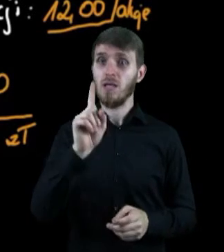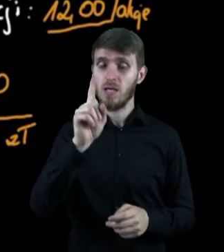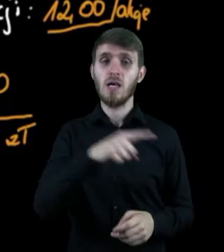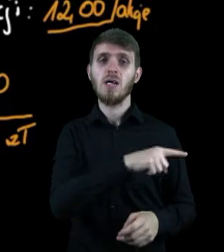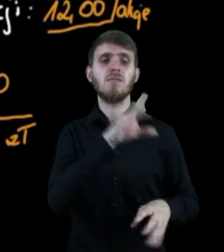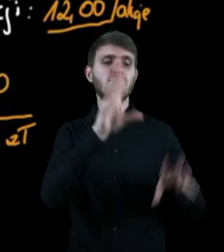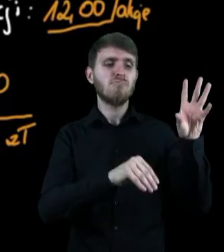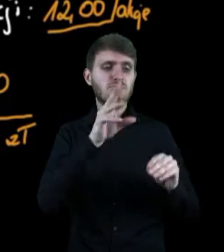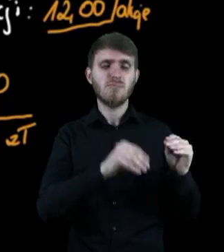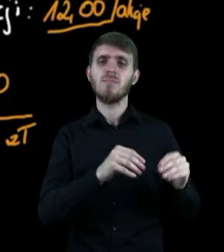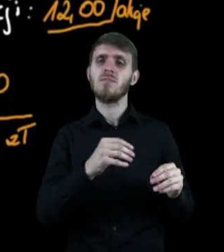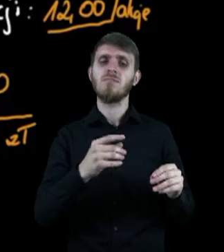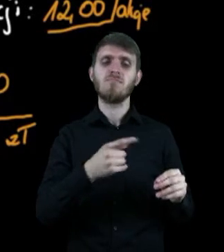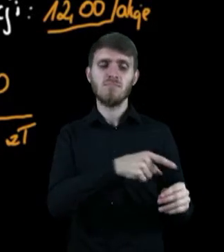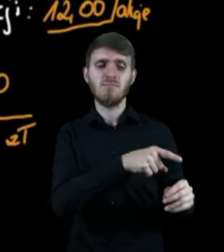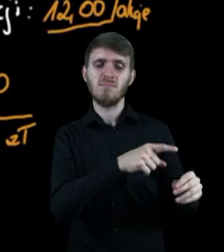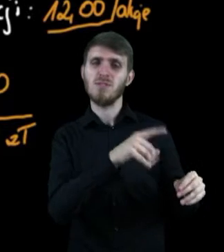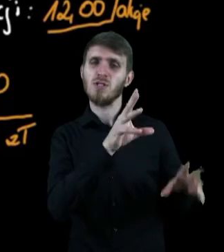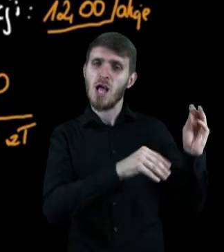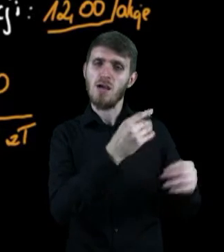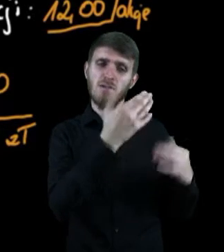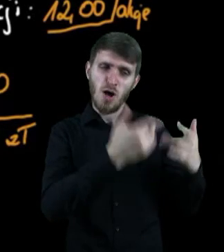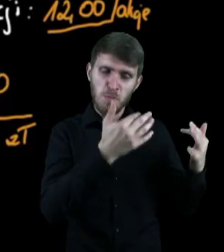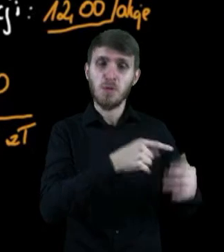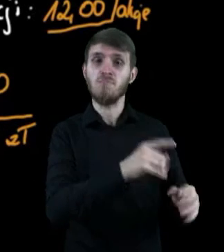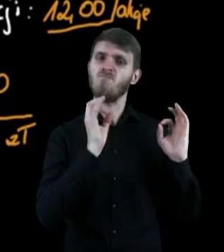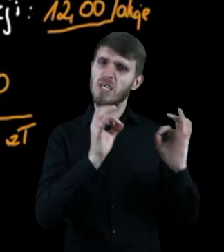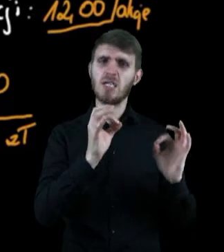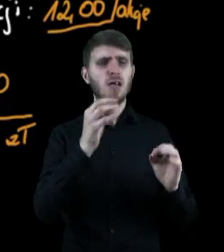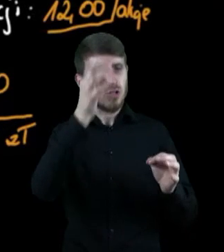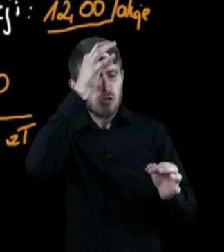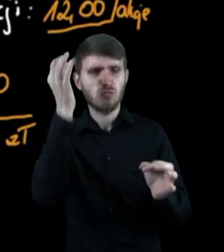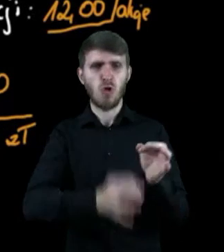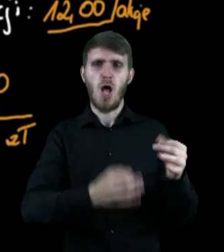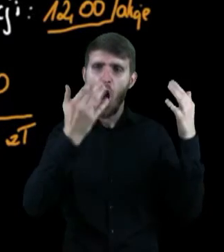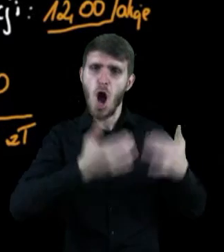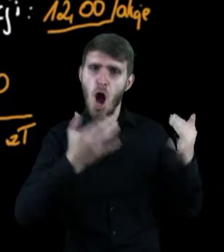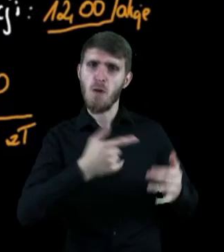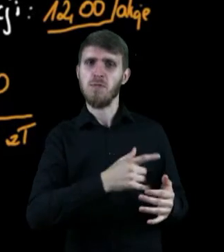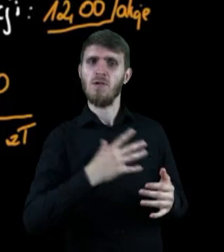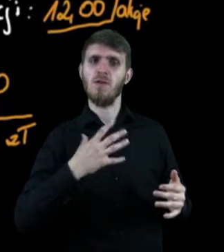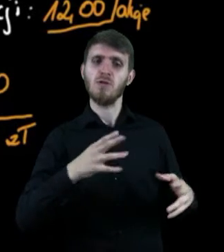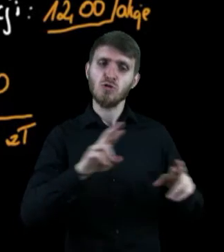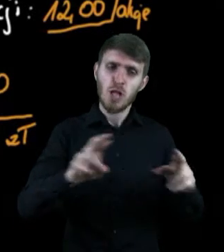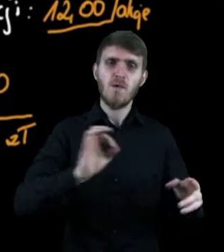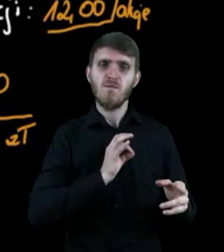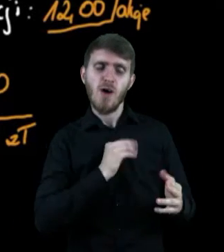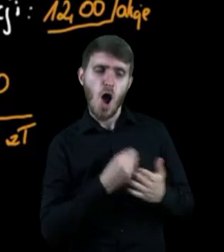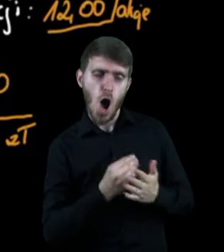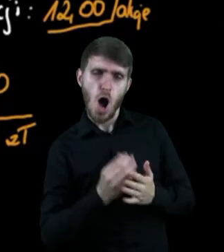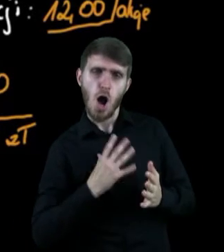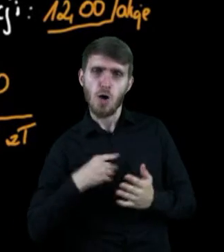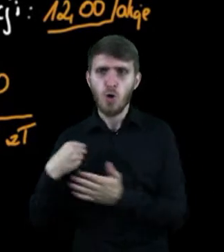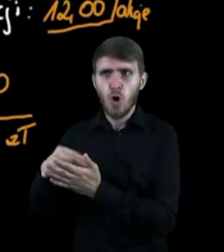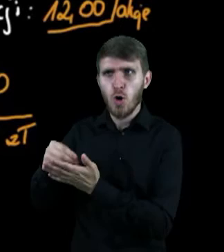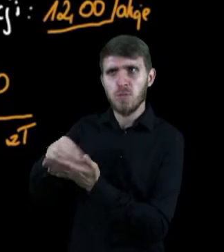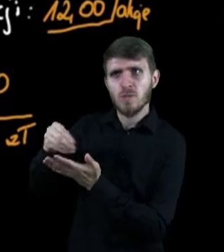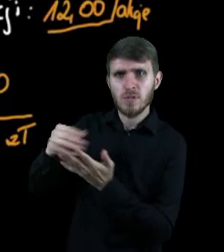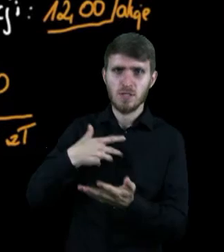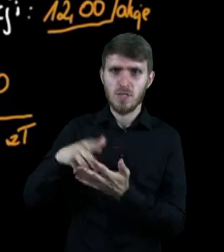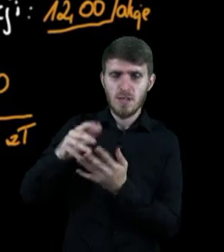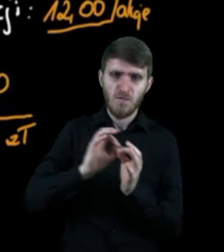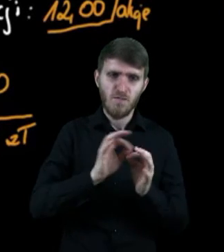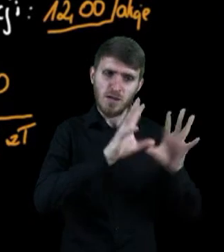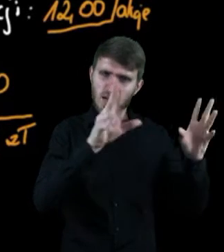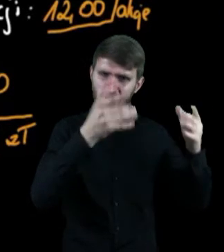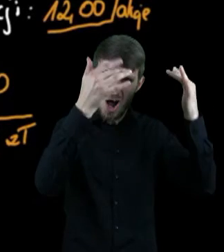Jak zatem interpretować różnicę w wysokości 80 tysięcy złotych? Zakładając po pierwsze, że wartość